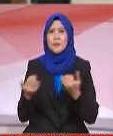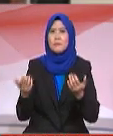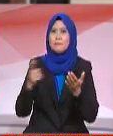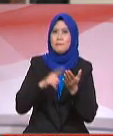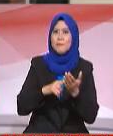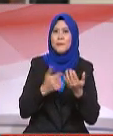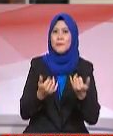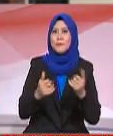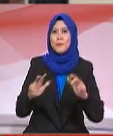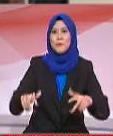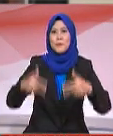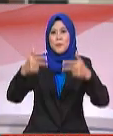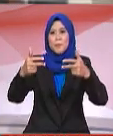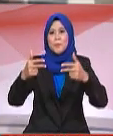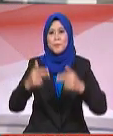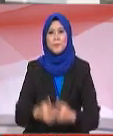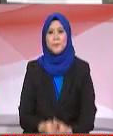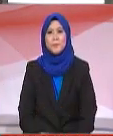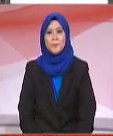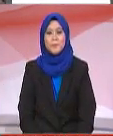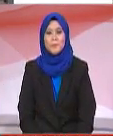dilakukan secara maya.